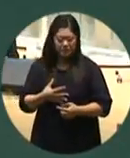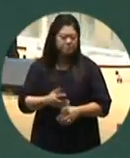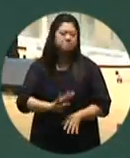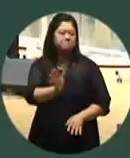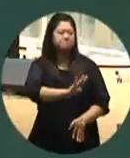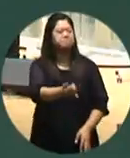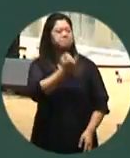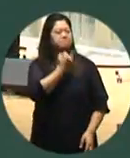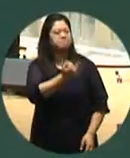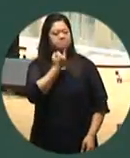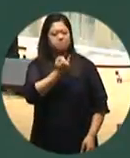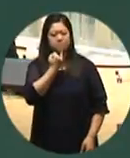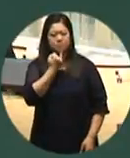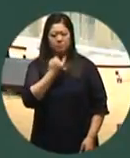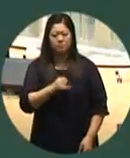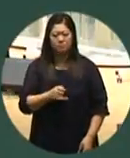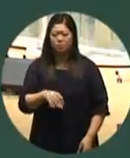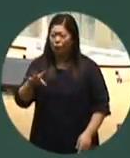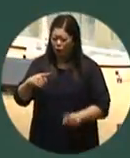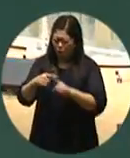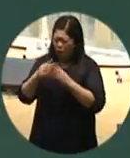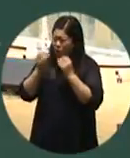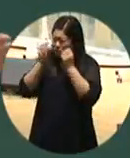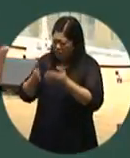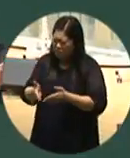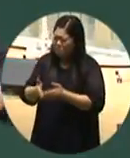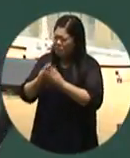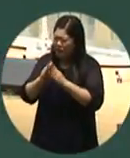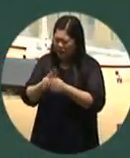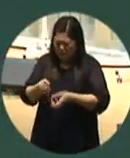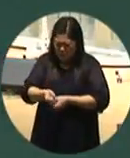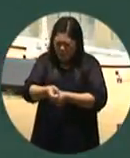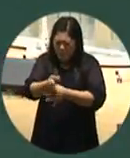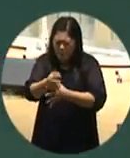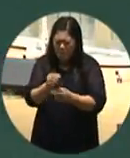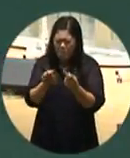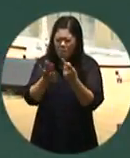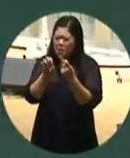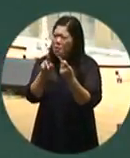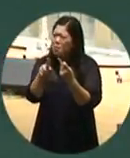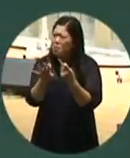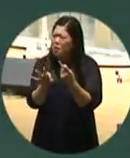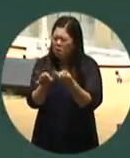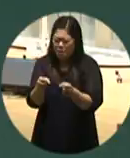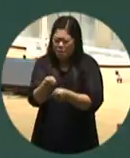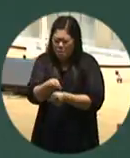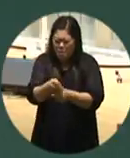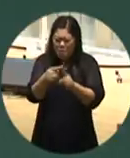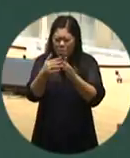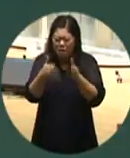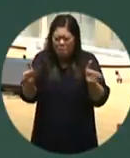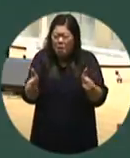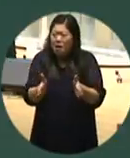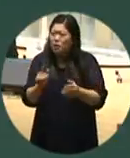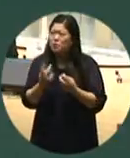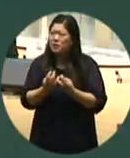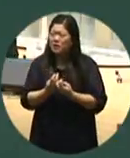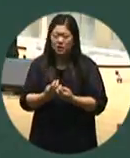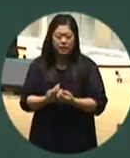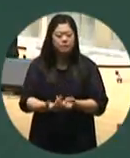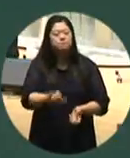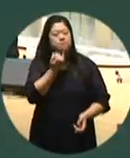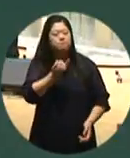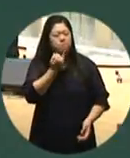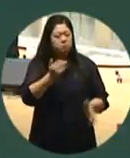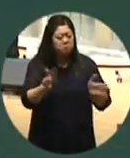at all. That's all right. 아니 교회를 개척해 갔는데 12평짜리 교회라 상관없습니다. Well, I started a church and the church was so small,